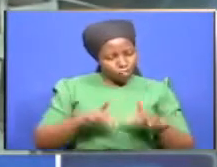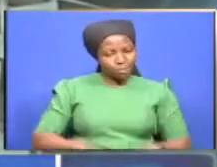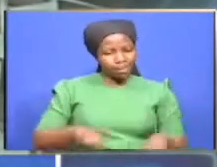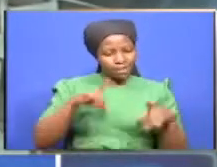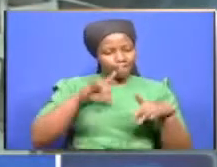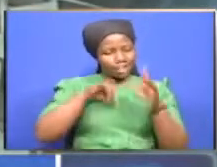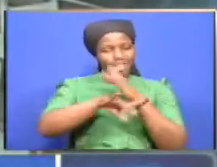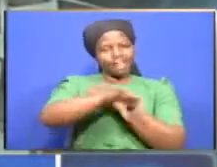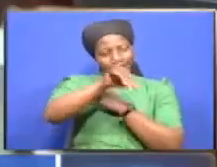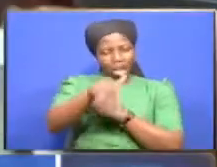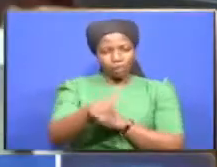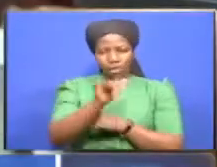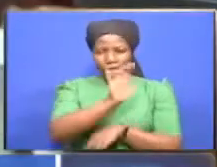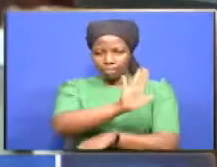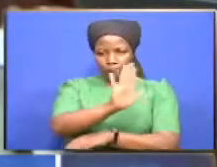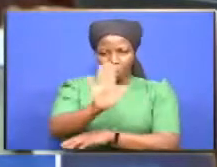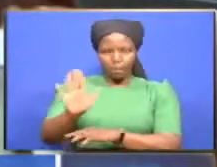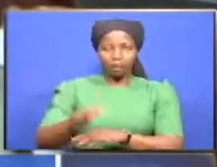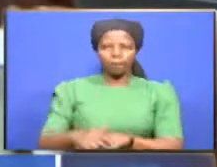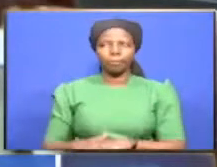kaunti husika.